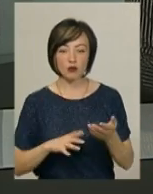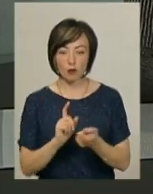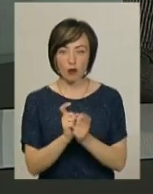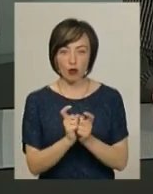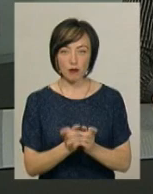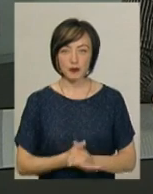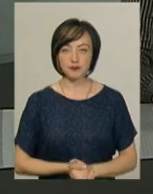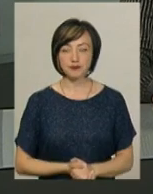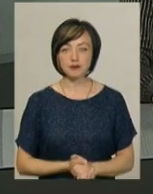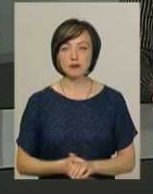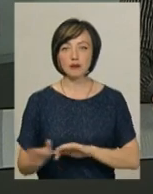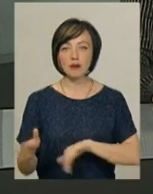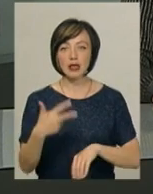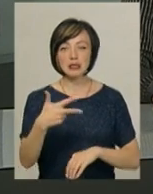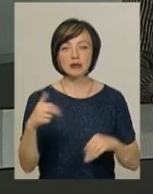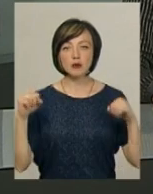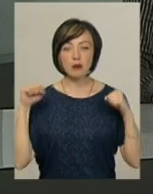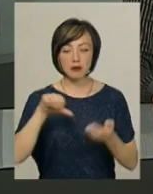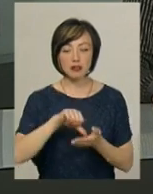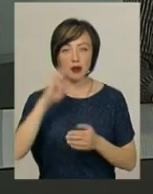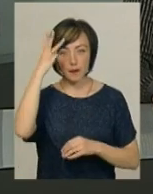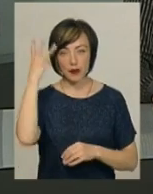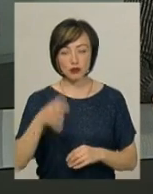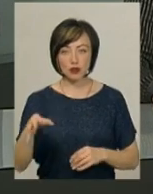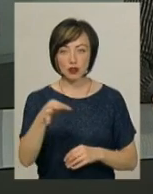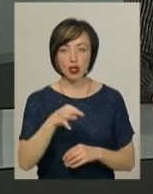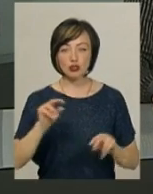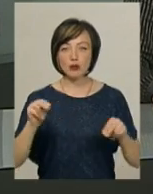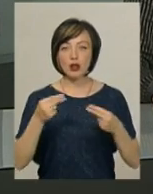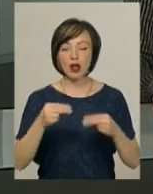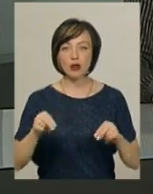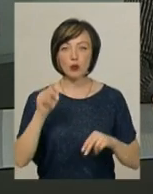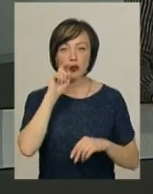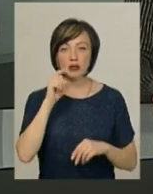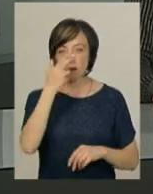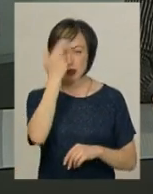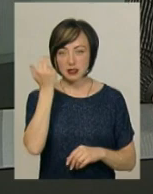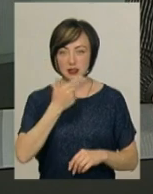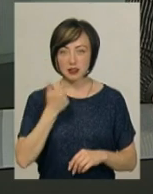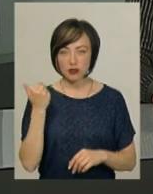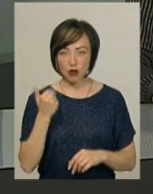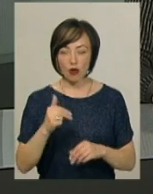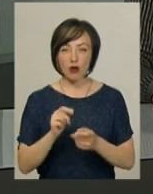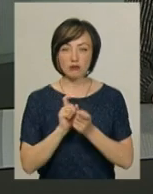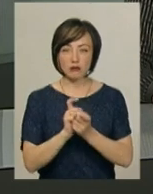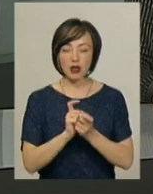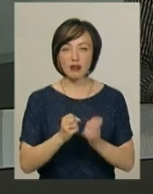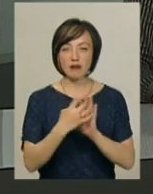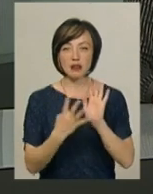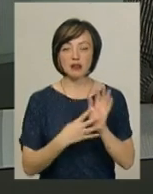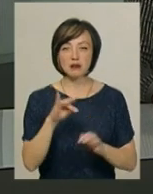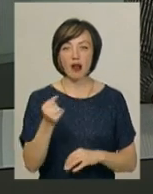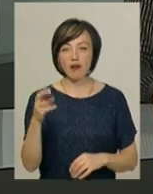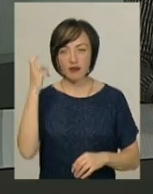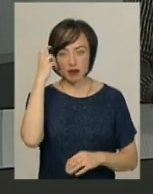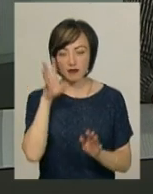боротьби. 30 спортсменів представлять Хмельниччину на чемпіонаті України з бразильського джиу-джитсу, що запланований на 19 травня в Києві.